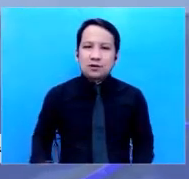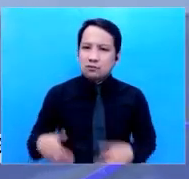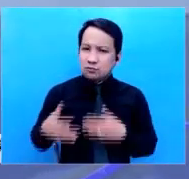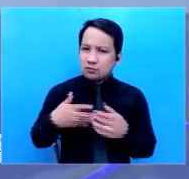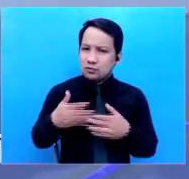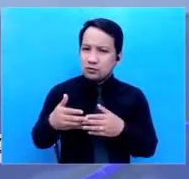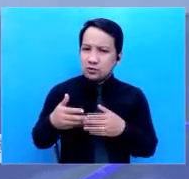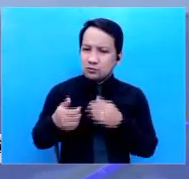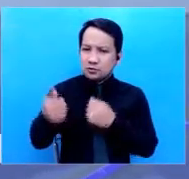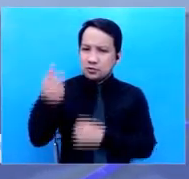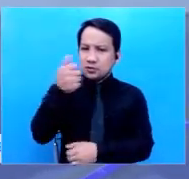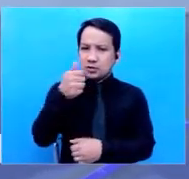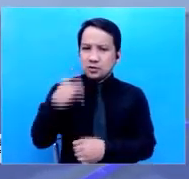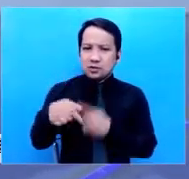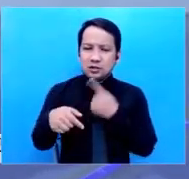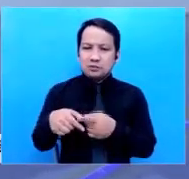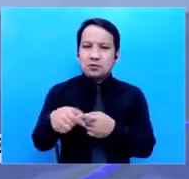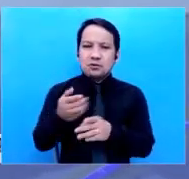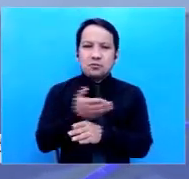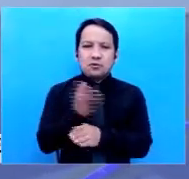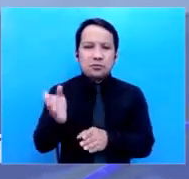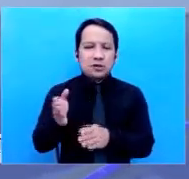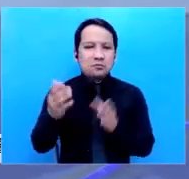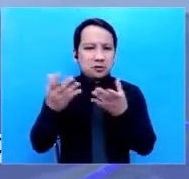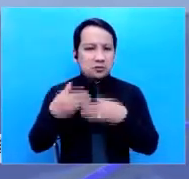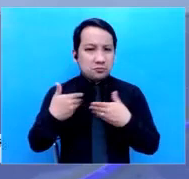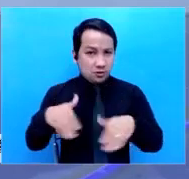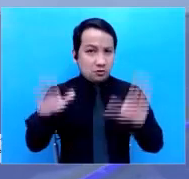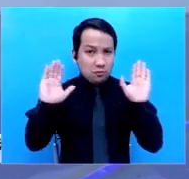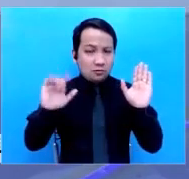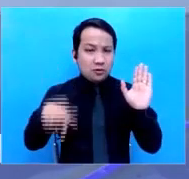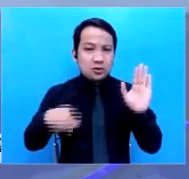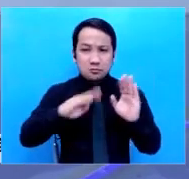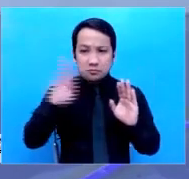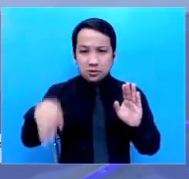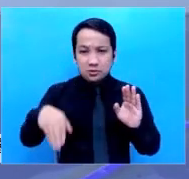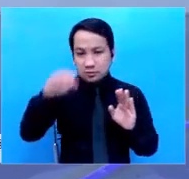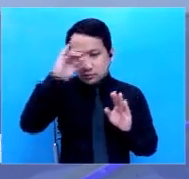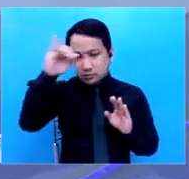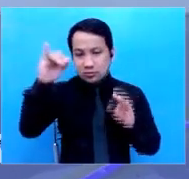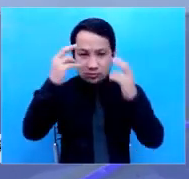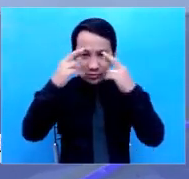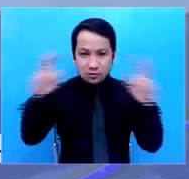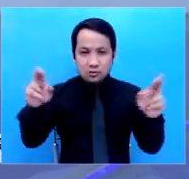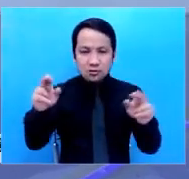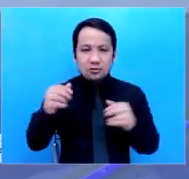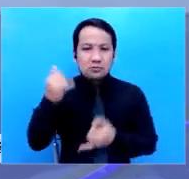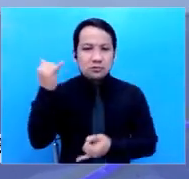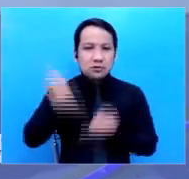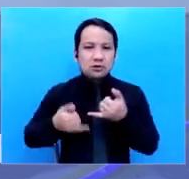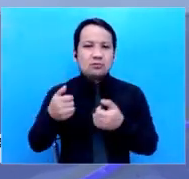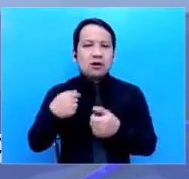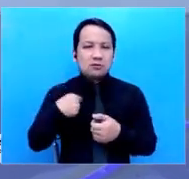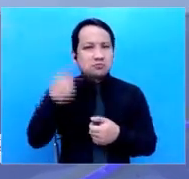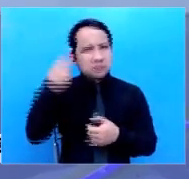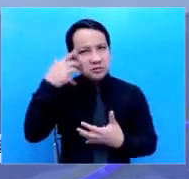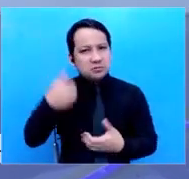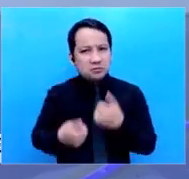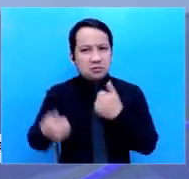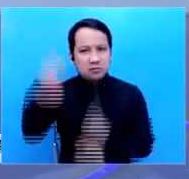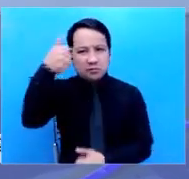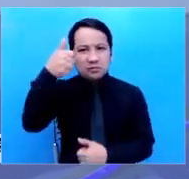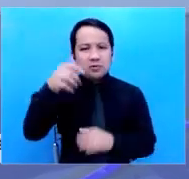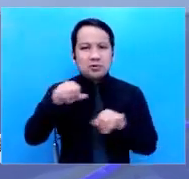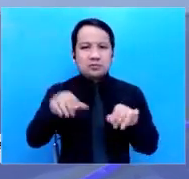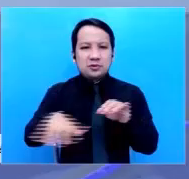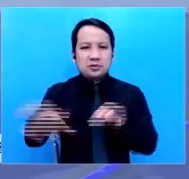nangunguna sa survey. Hindi pa rin nawawala ng pag-asa si Manila Mayor Isko Moreno na sa huli, siya ang mananalong pangulo. Nasa